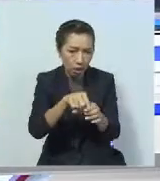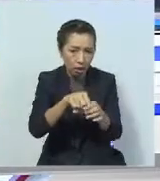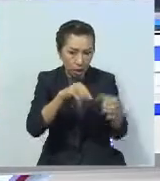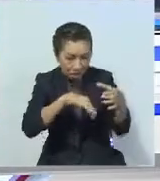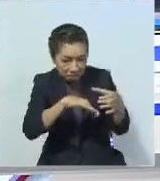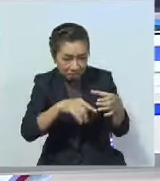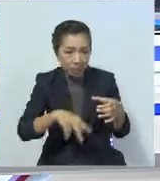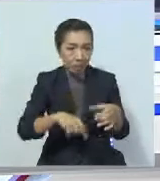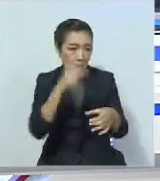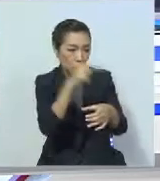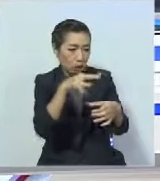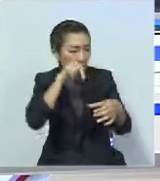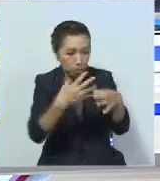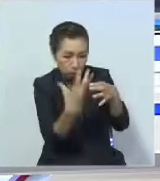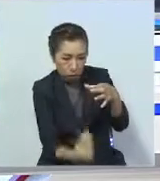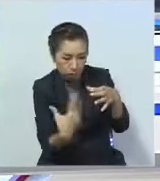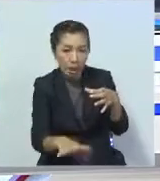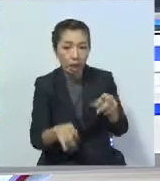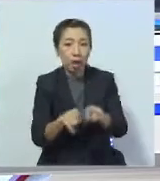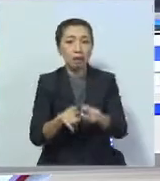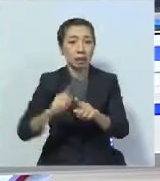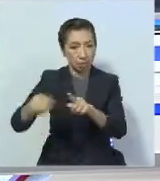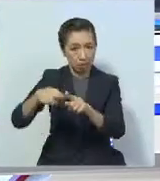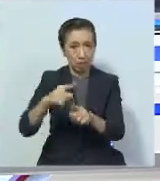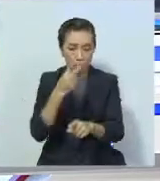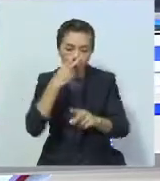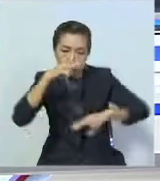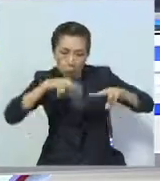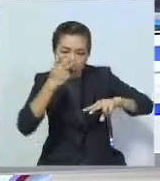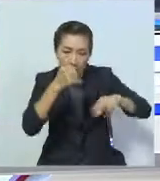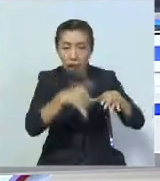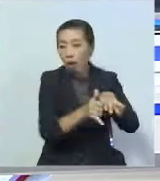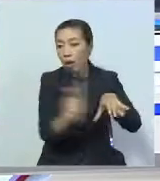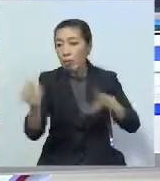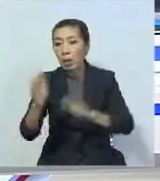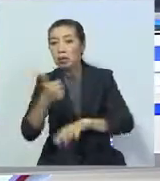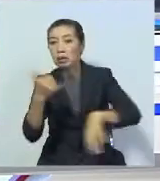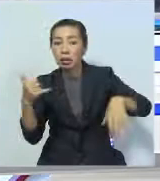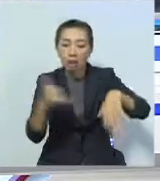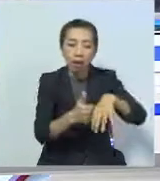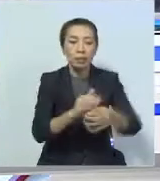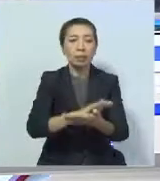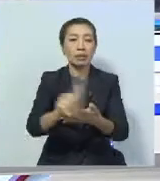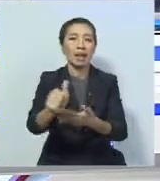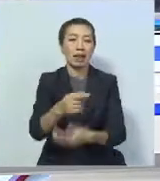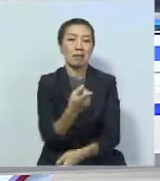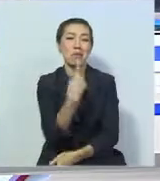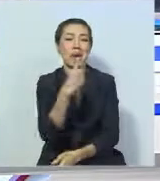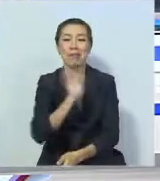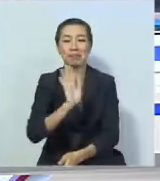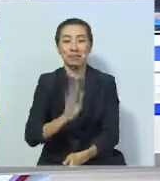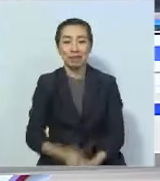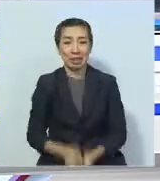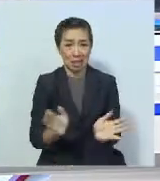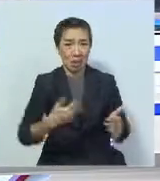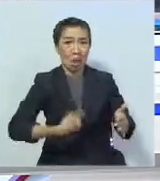ราเนี่ยมันเรียบร้อยดีหรือเปล่านะบางทีกดลงกดไม่ลงก็ช่วยกันดูออกมาคนที่เข้าไปต่อเราจะได้ไม่ว่าเรานะ